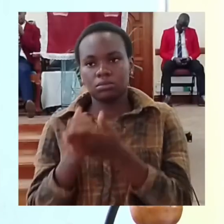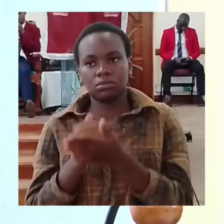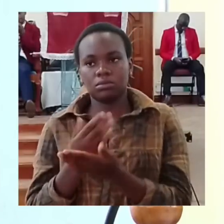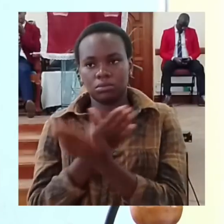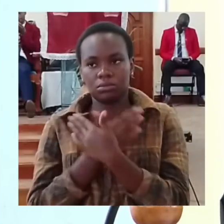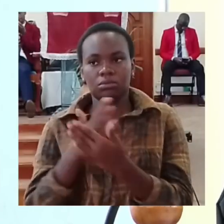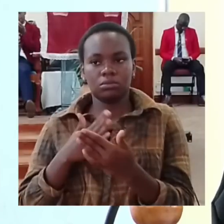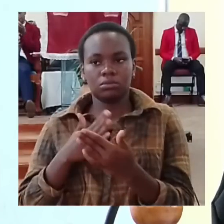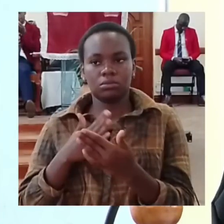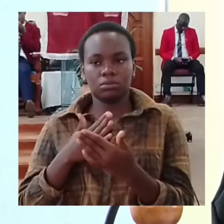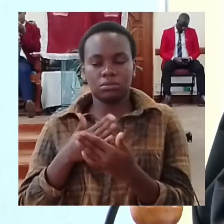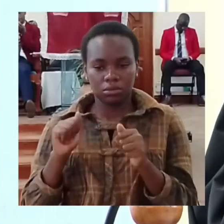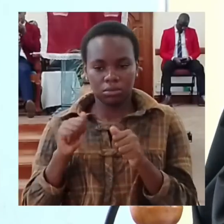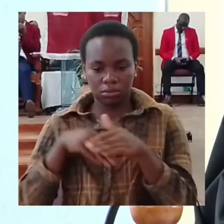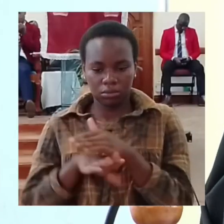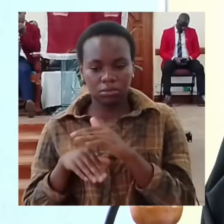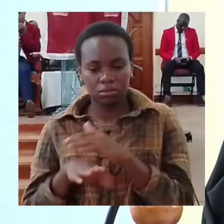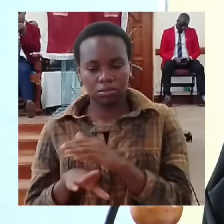uge Mwathani ũrogocwo.